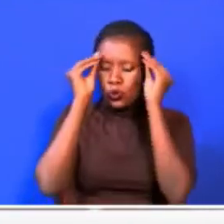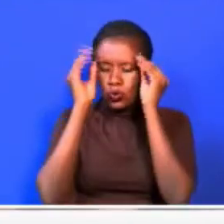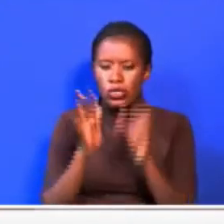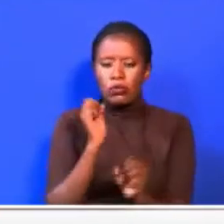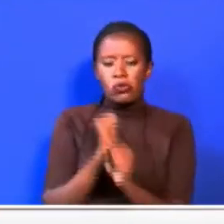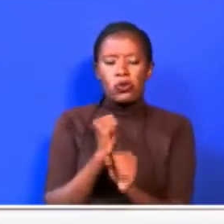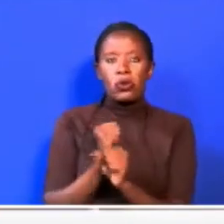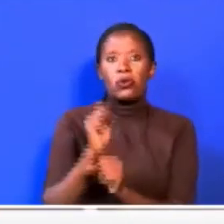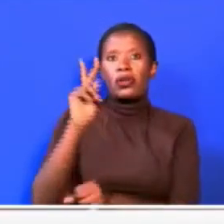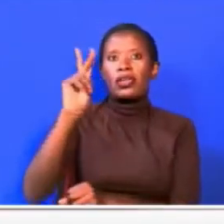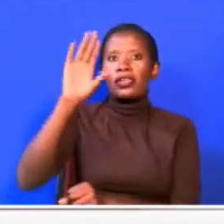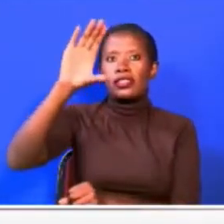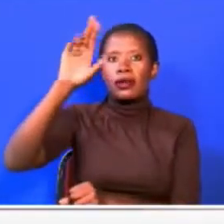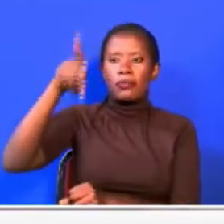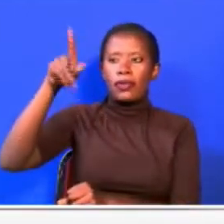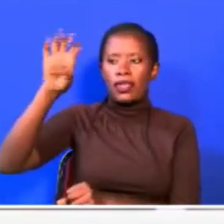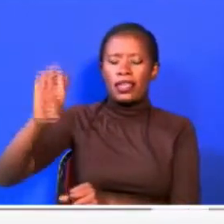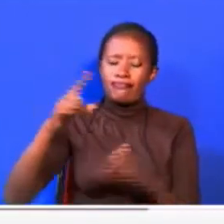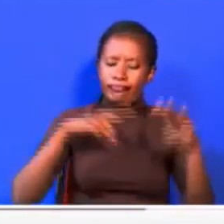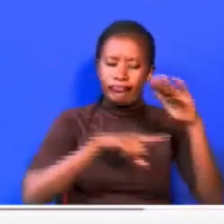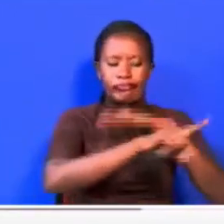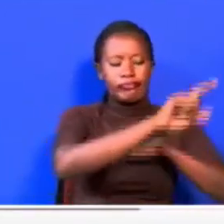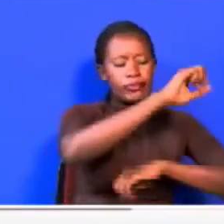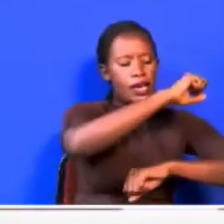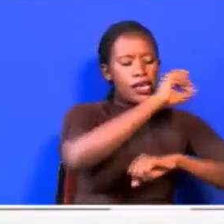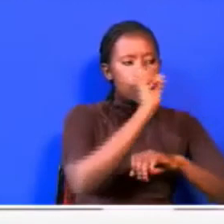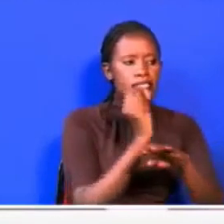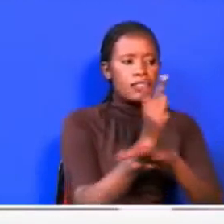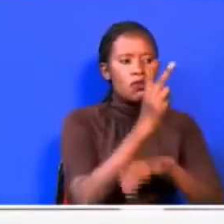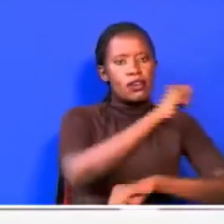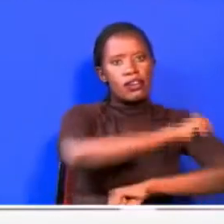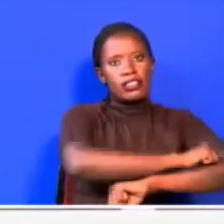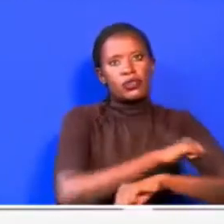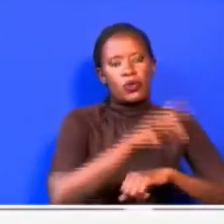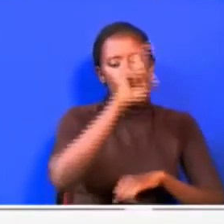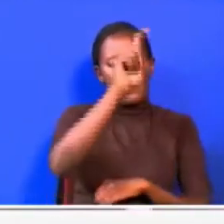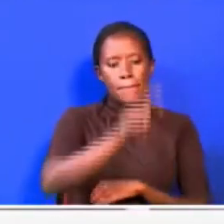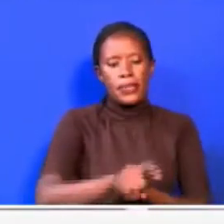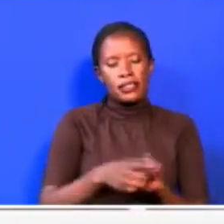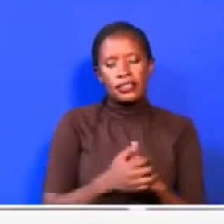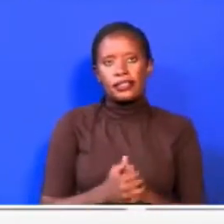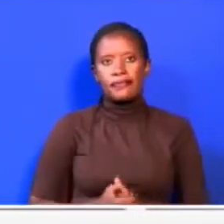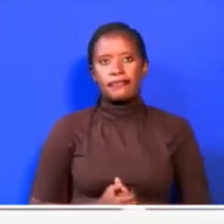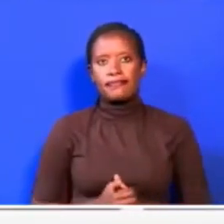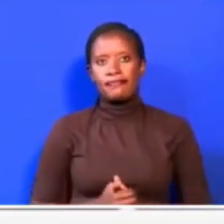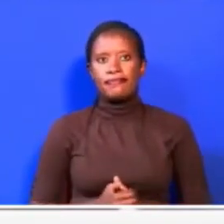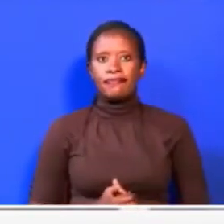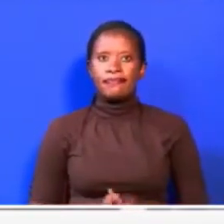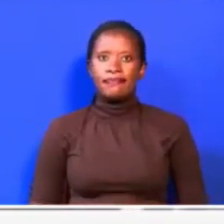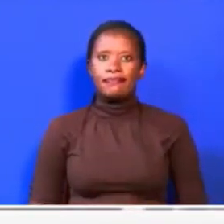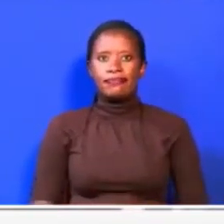KCPE anatarajiwa kujiunga na shule ya upili. Chris Sambo, Mwali wa Kaka.